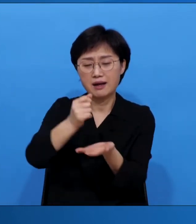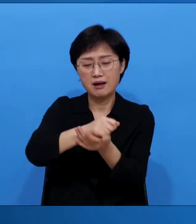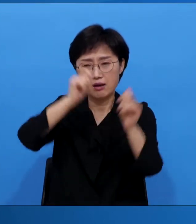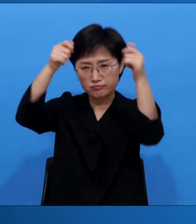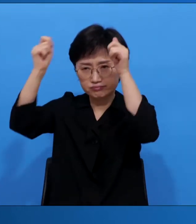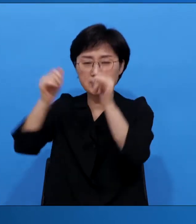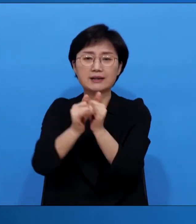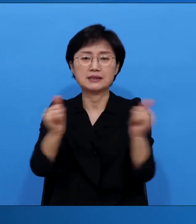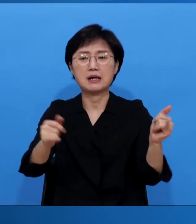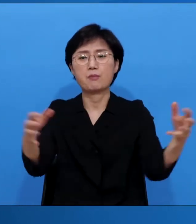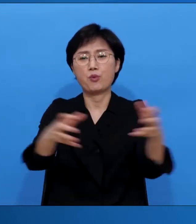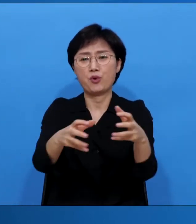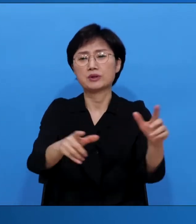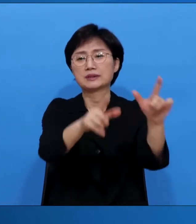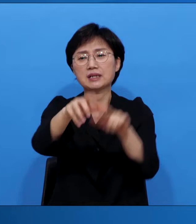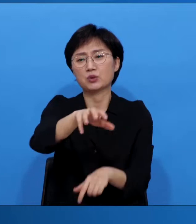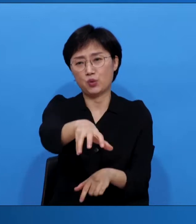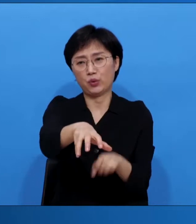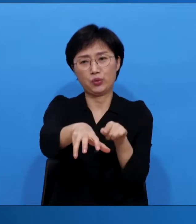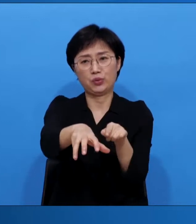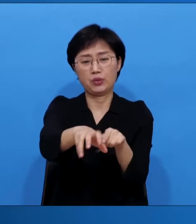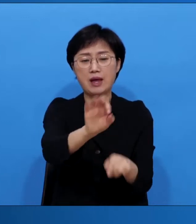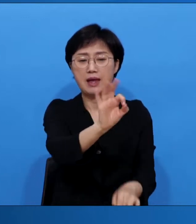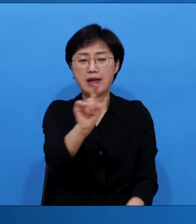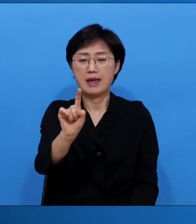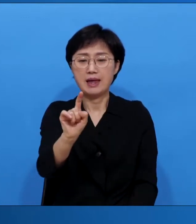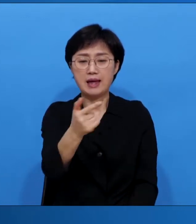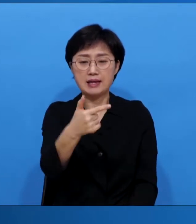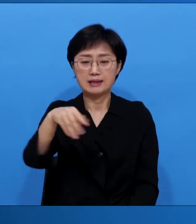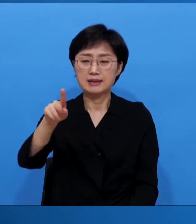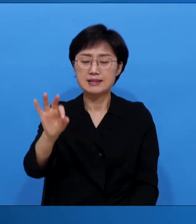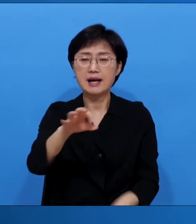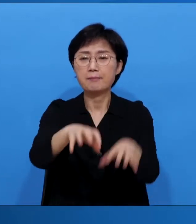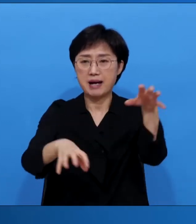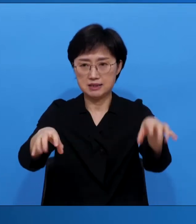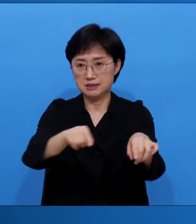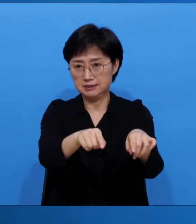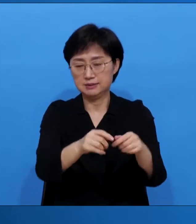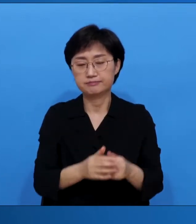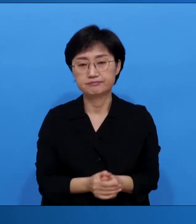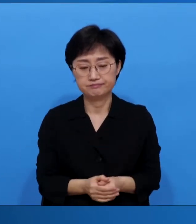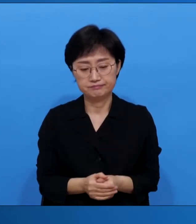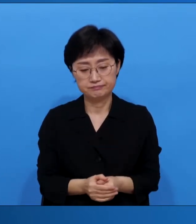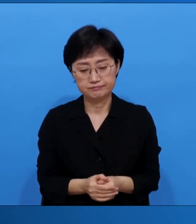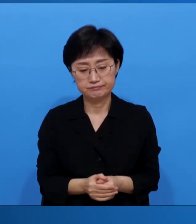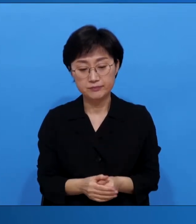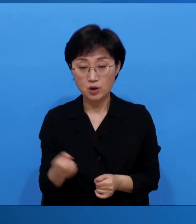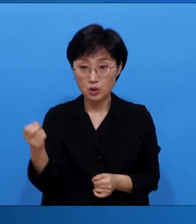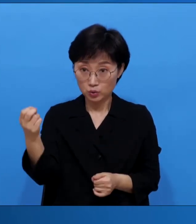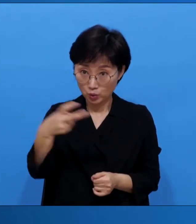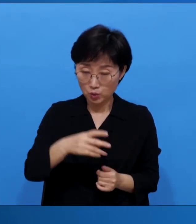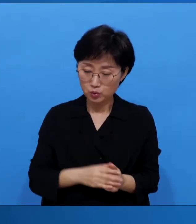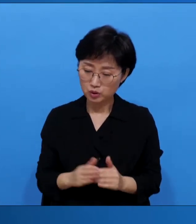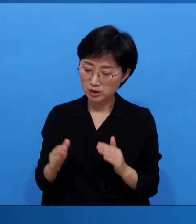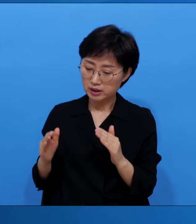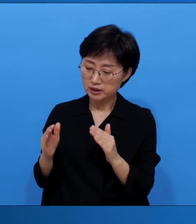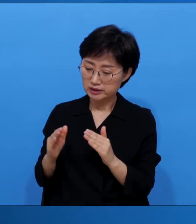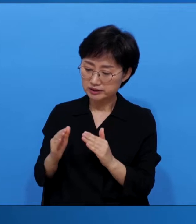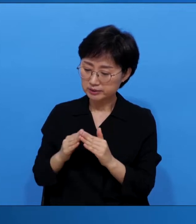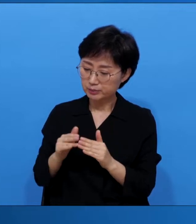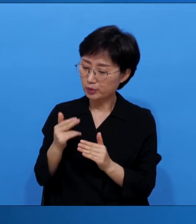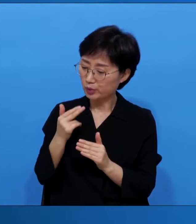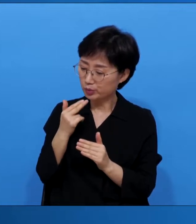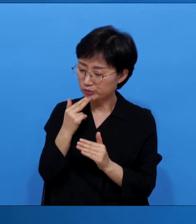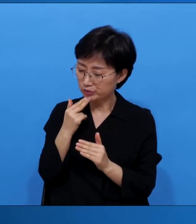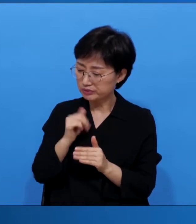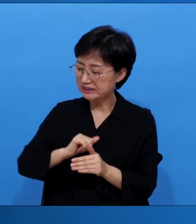called Anchang Village, and there a lot of shamans reside. 그리고 집 없는 사람들이 올라와서